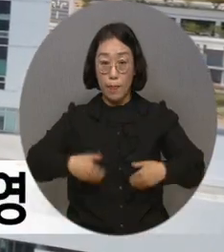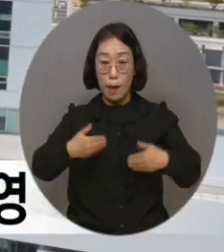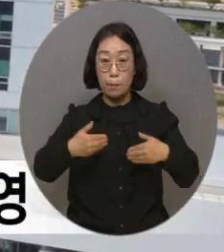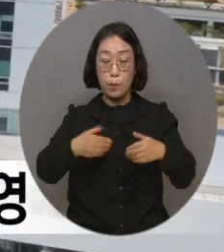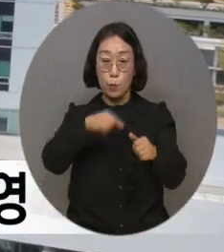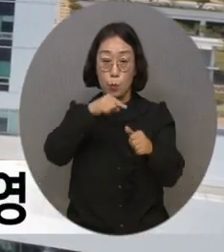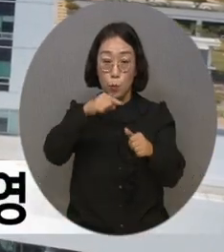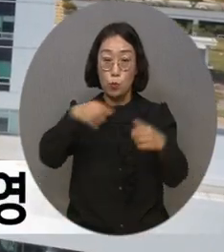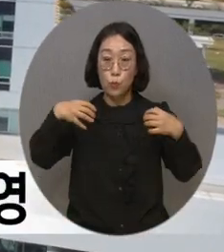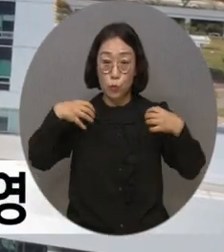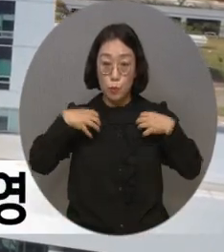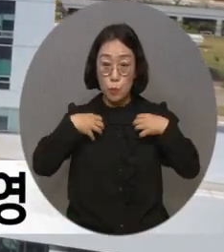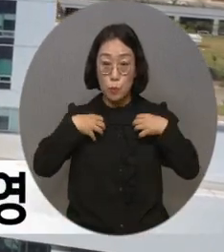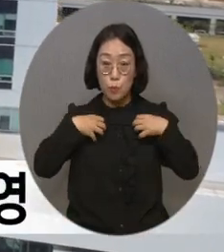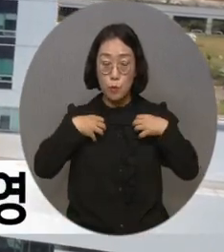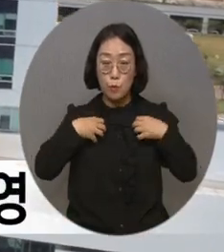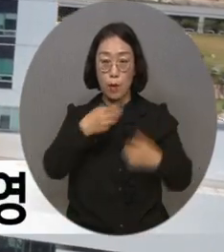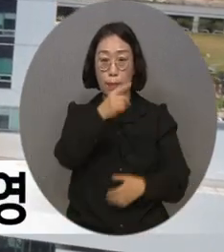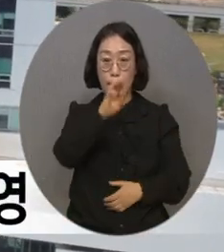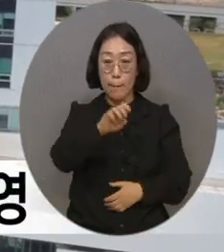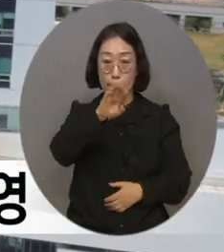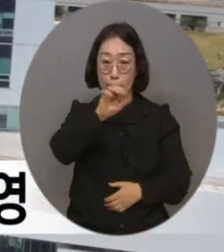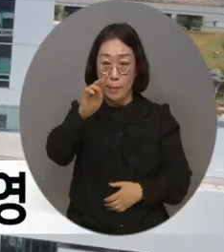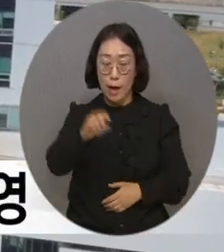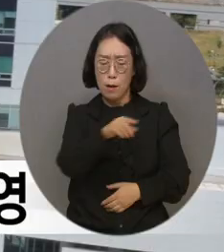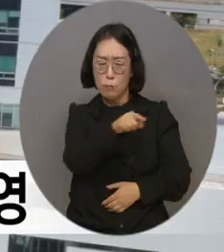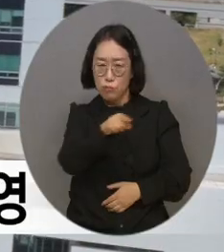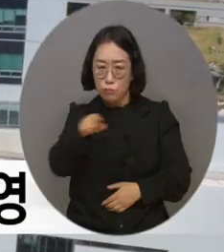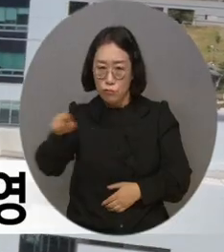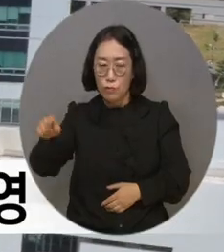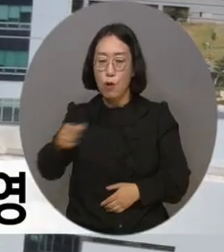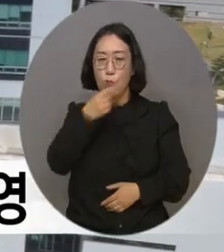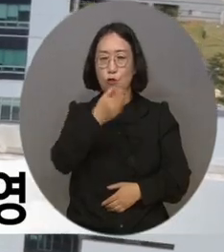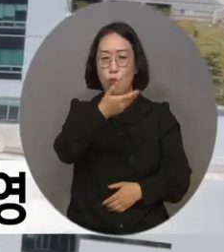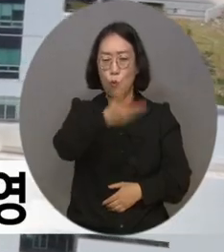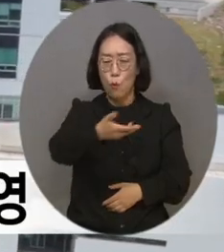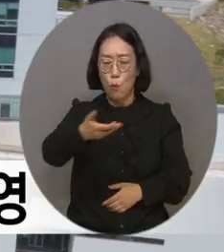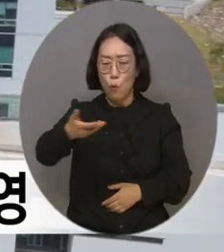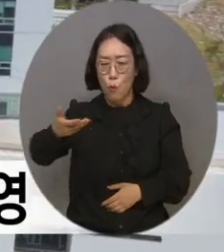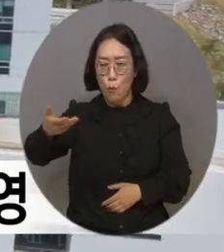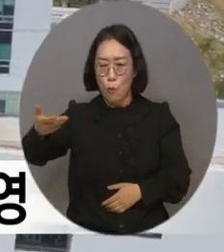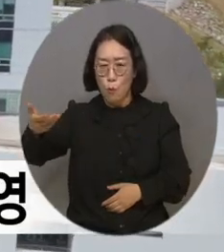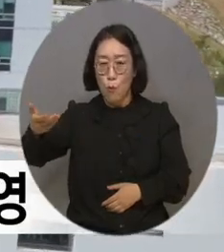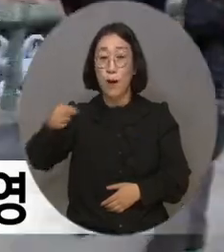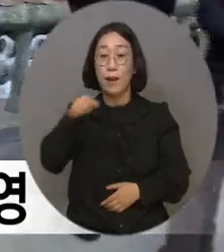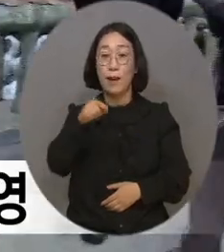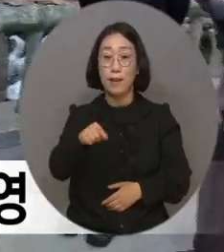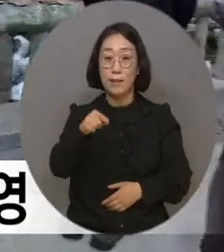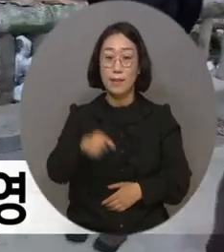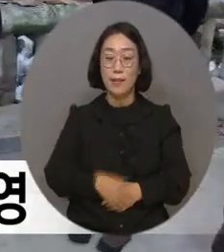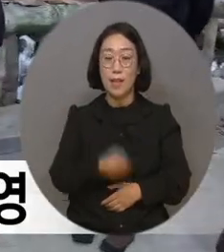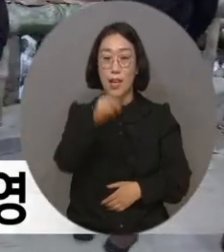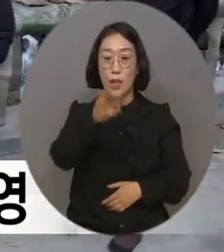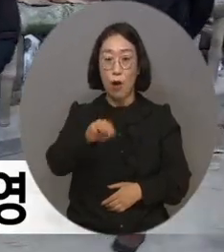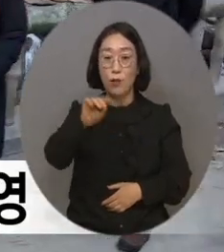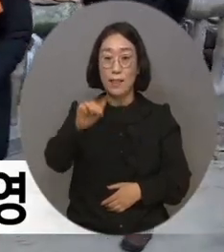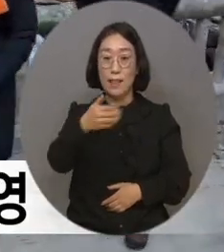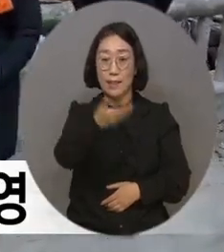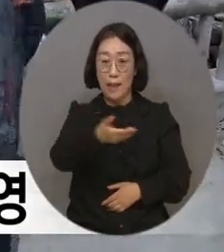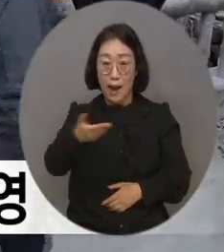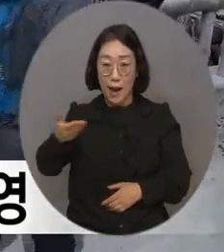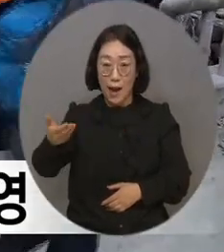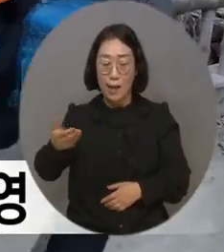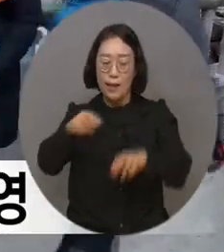전남도교육청은 담양에서 시작해 광주, 나주, 함평, 무안을 거쳐 서해로 흘러가는 영산강의